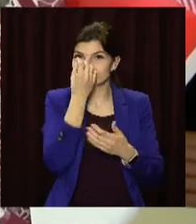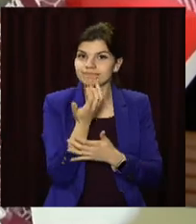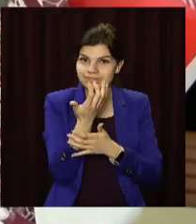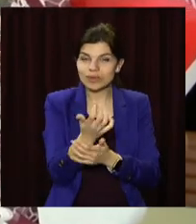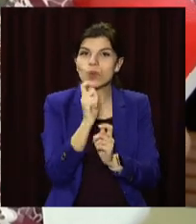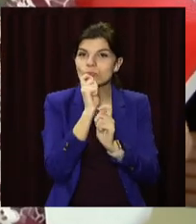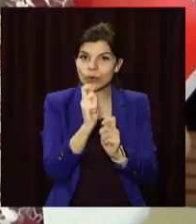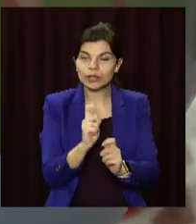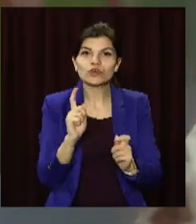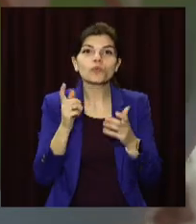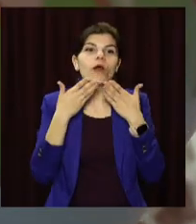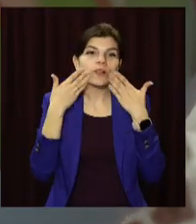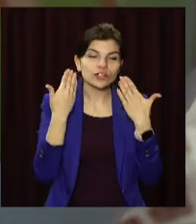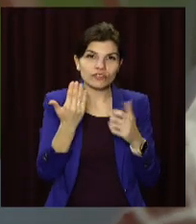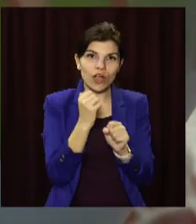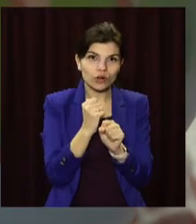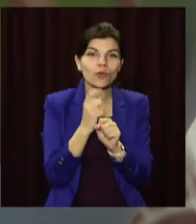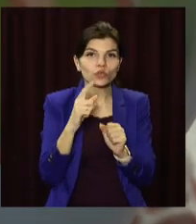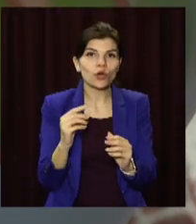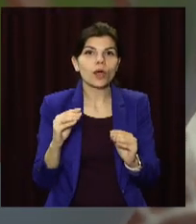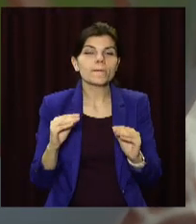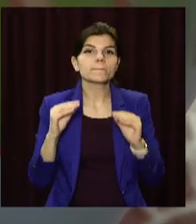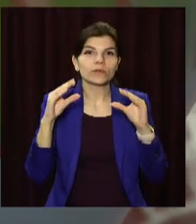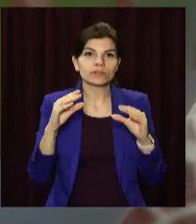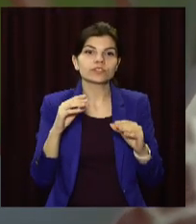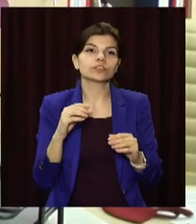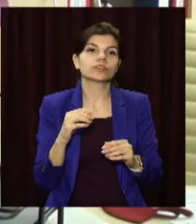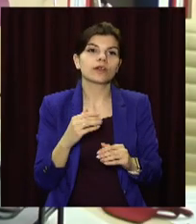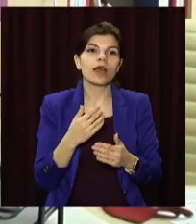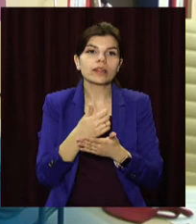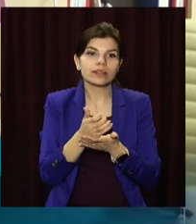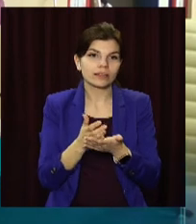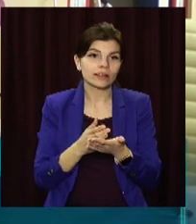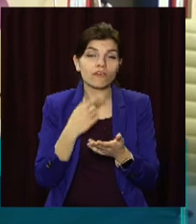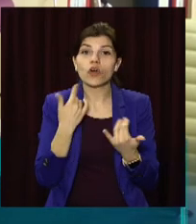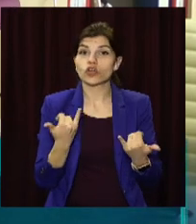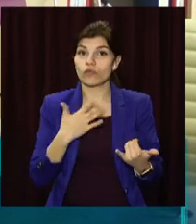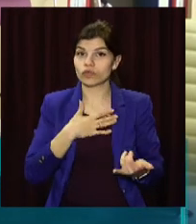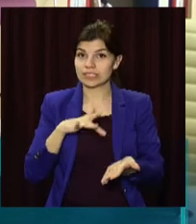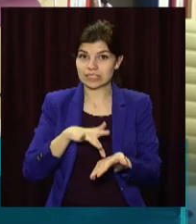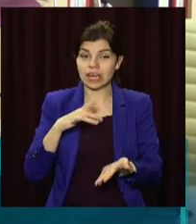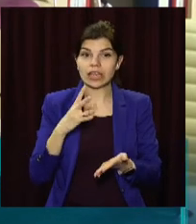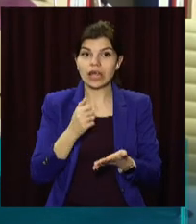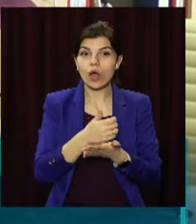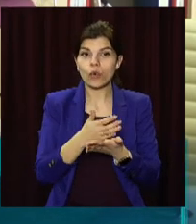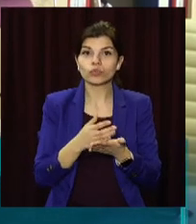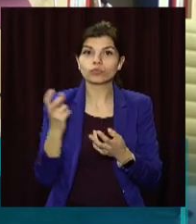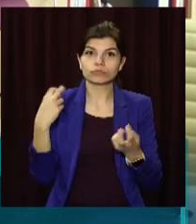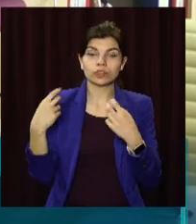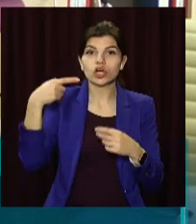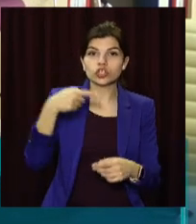подарунки, що полегшать їхню роботу і підвищать якість надання послуг. На даний час в нашому центрі на обслуговуванні